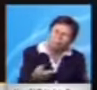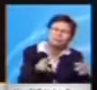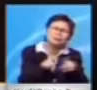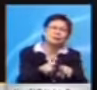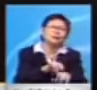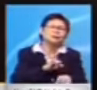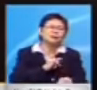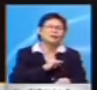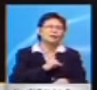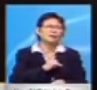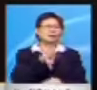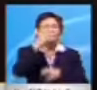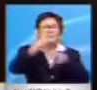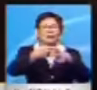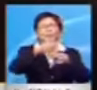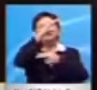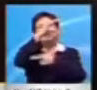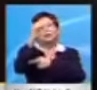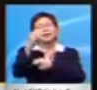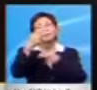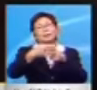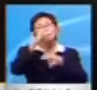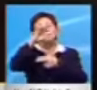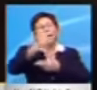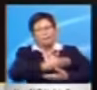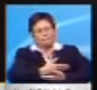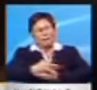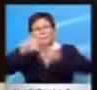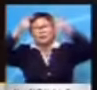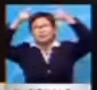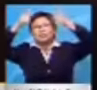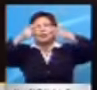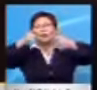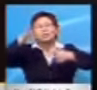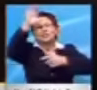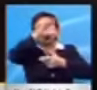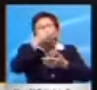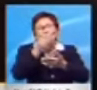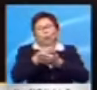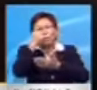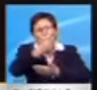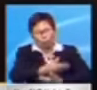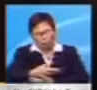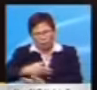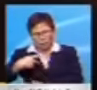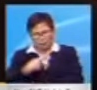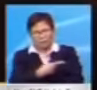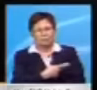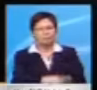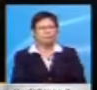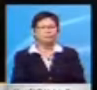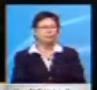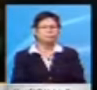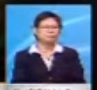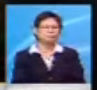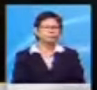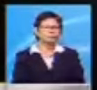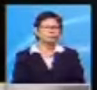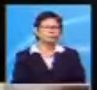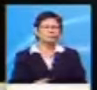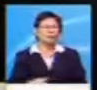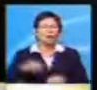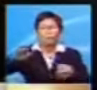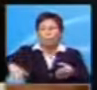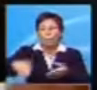tu saya Letakkan nama Syarikat saya baby chefah di mana kita mencar rezeki untuk anak-anak kitaat asal kita Sebelum